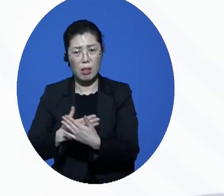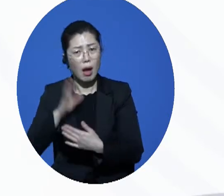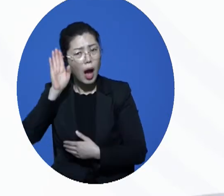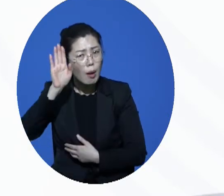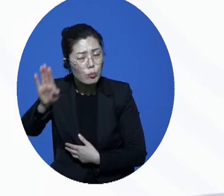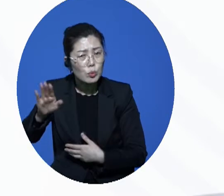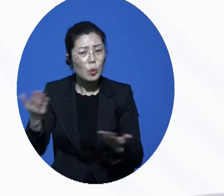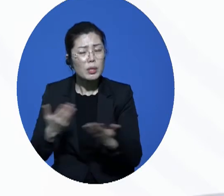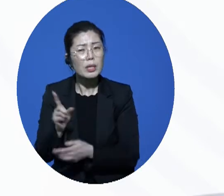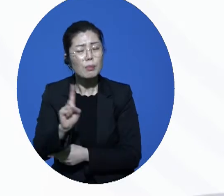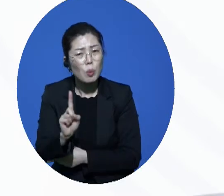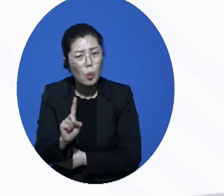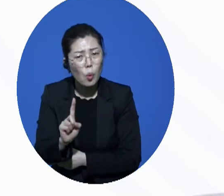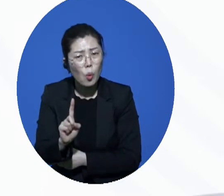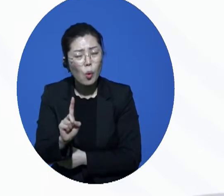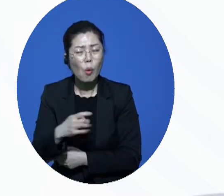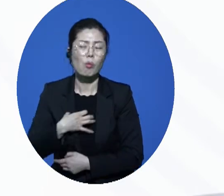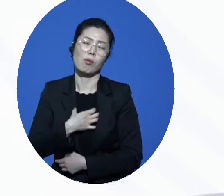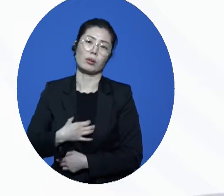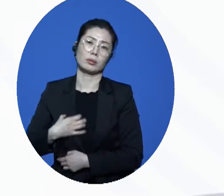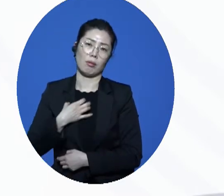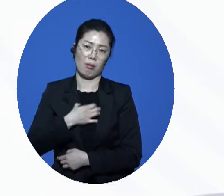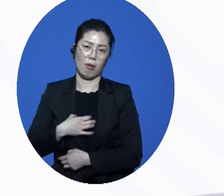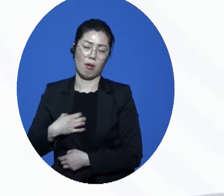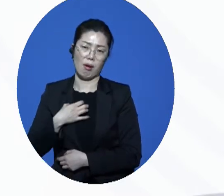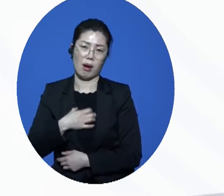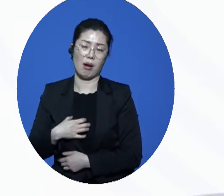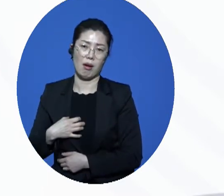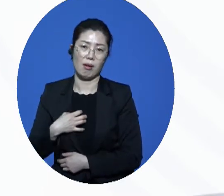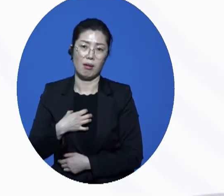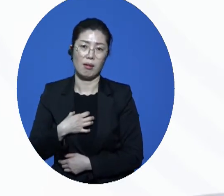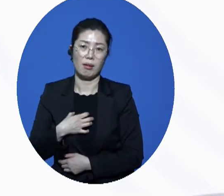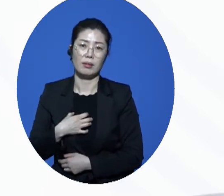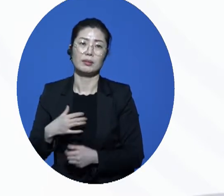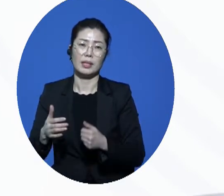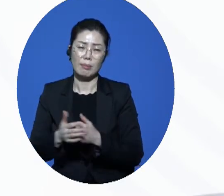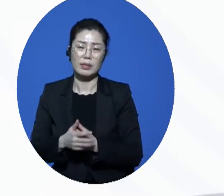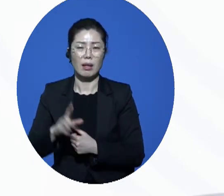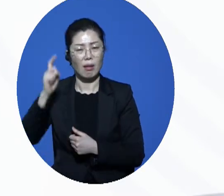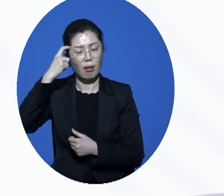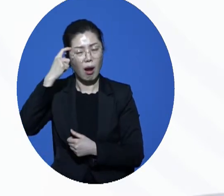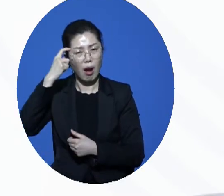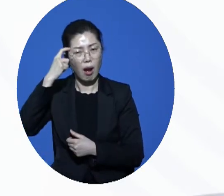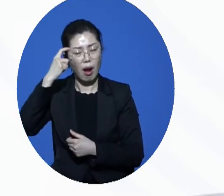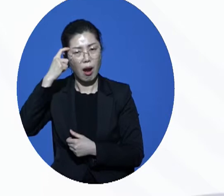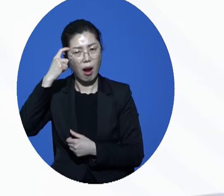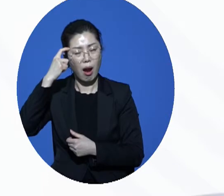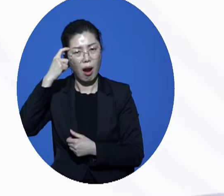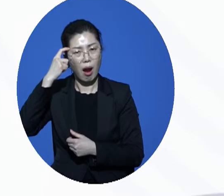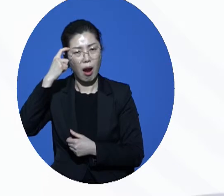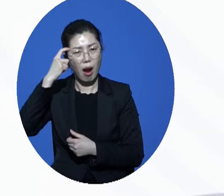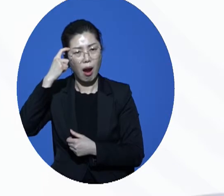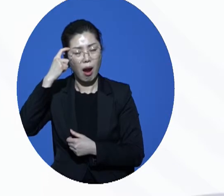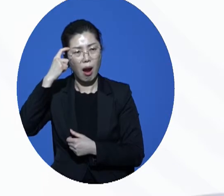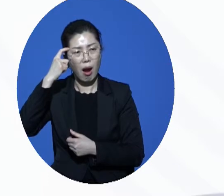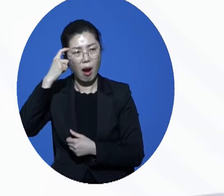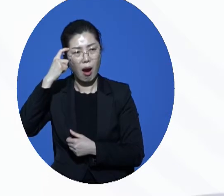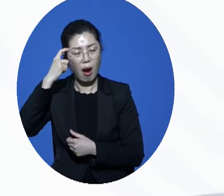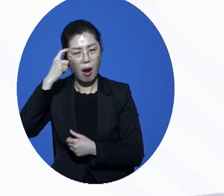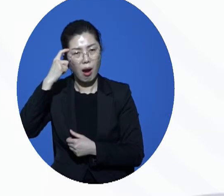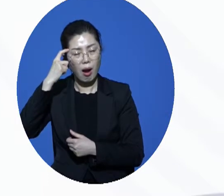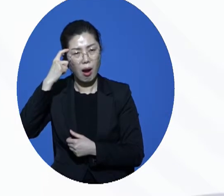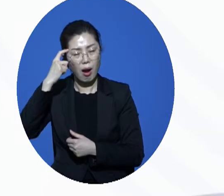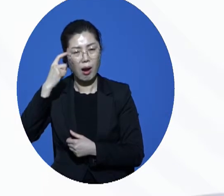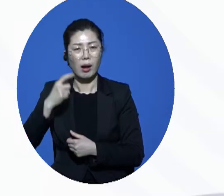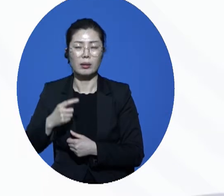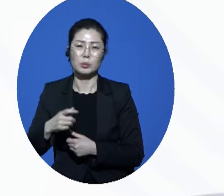앞으로 어떤 일이 벌어질지에 대한 불확실성이 상당히 팽배했다. 그리하여서 신경쇠약과 자살 시도의 사례들이 더